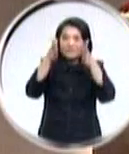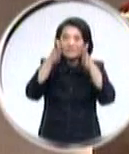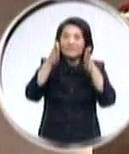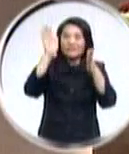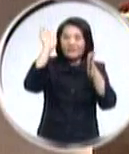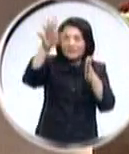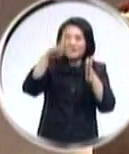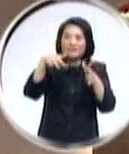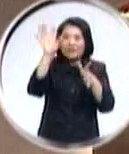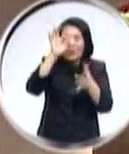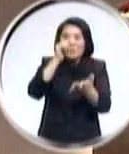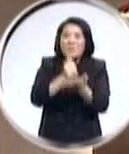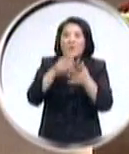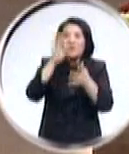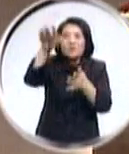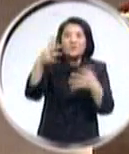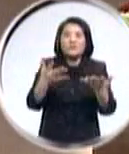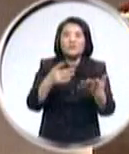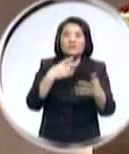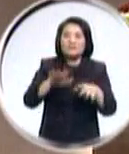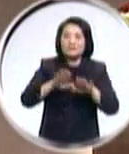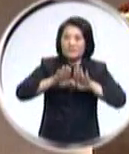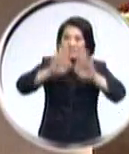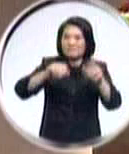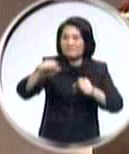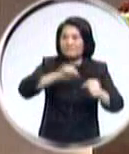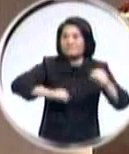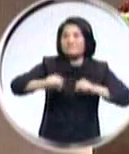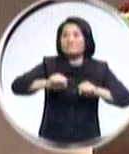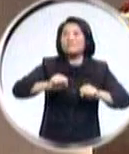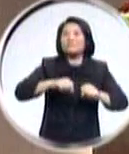向找回来，把前进的动力找回